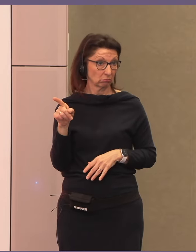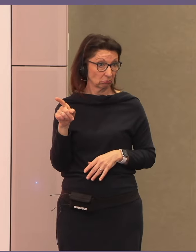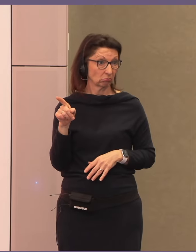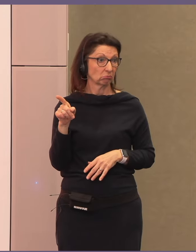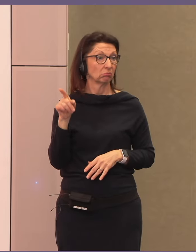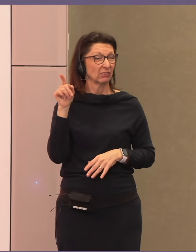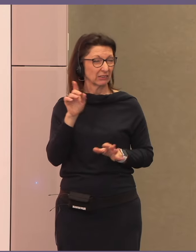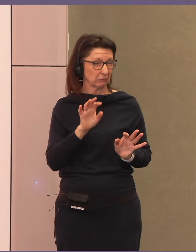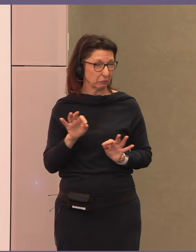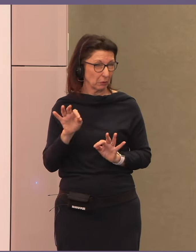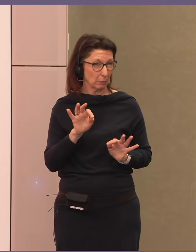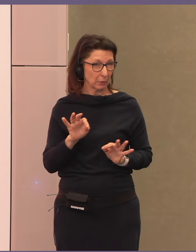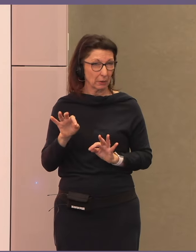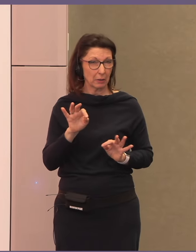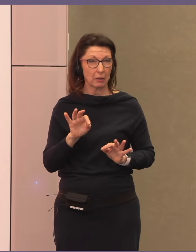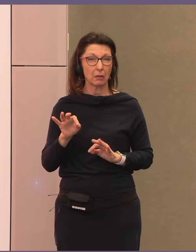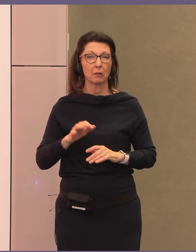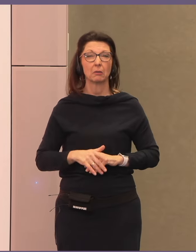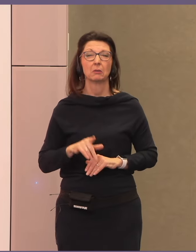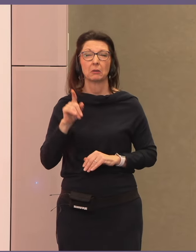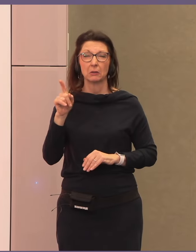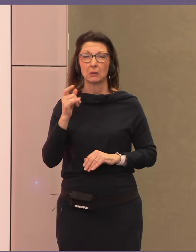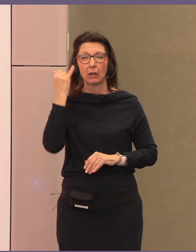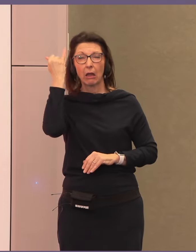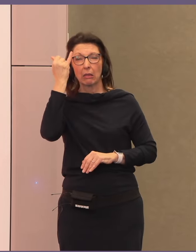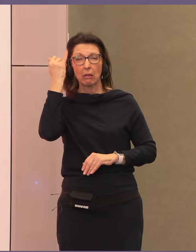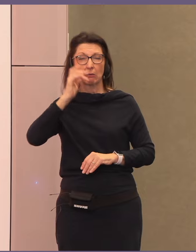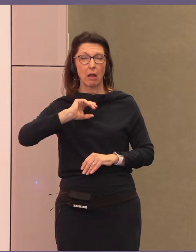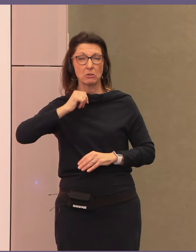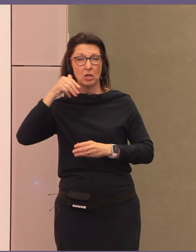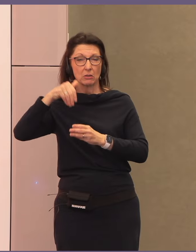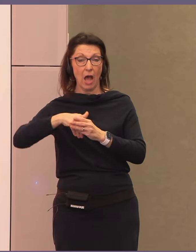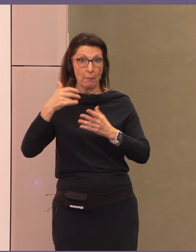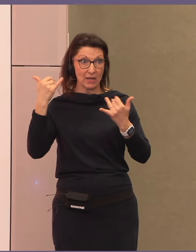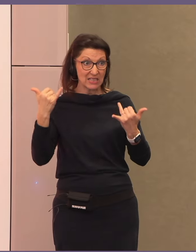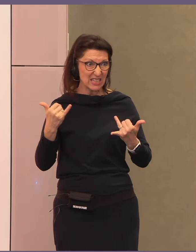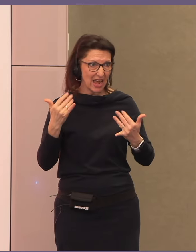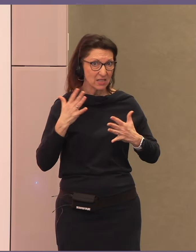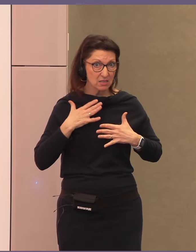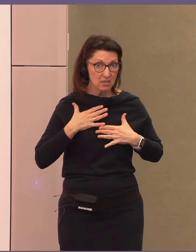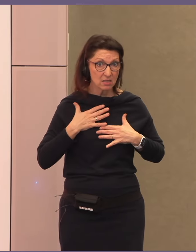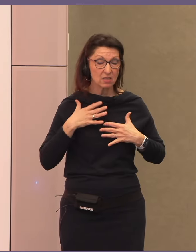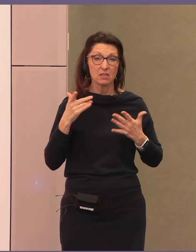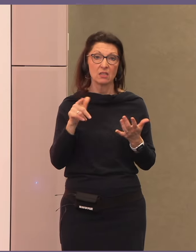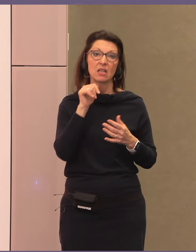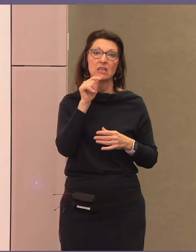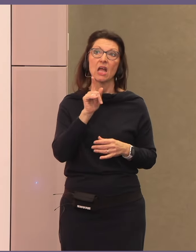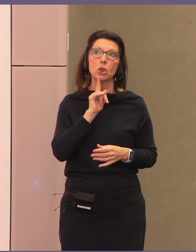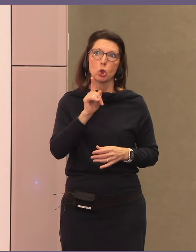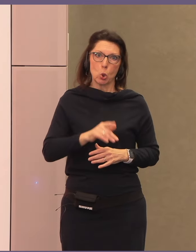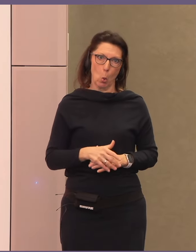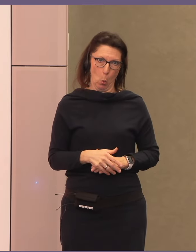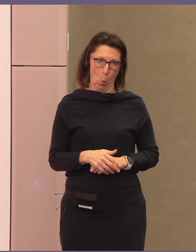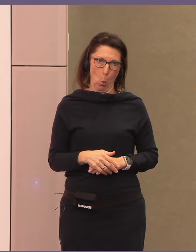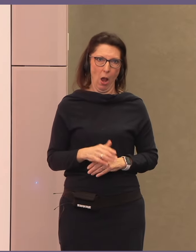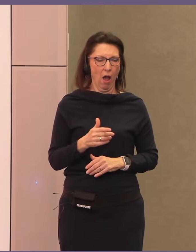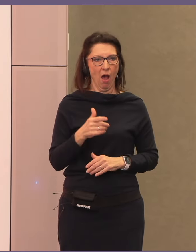vorbereitet, eingebettet in fixen Ideologien. Aber da, was jetzt aufbricht, das ist nicht nur mehr die